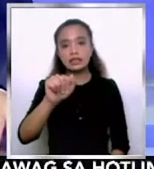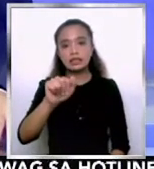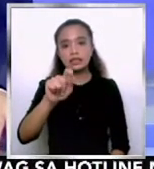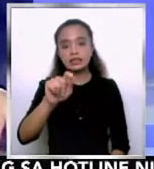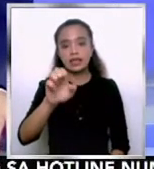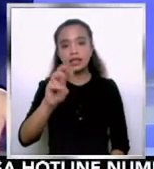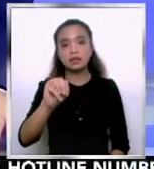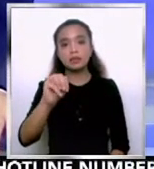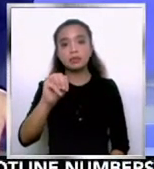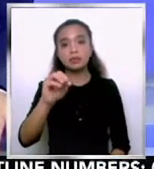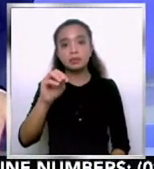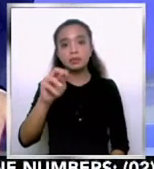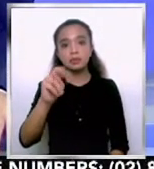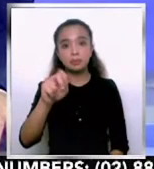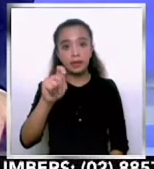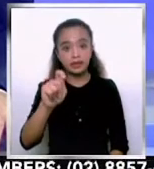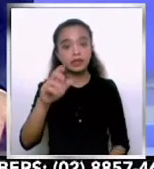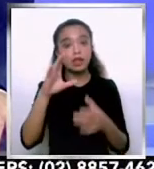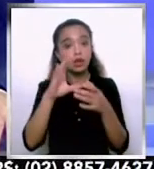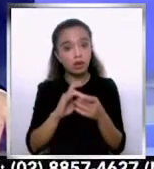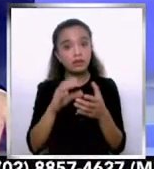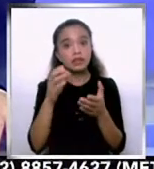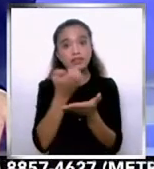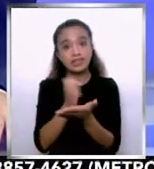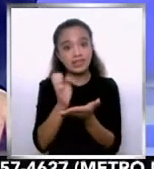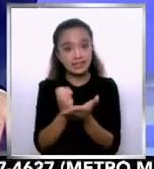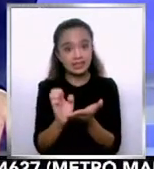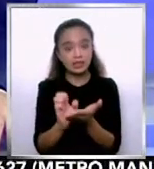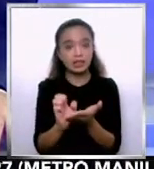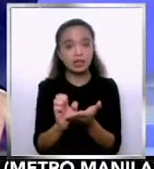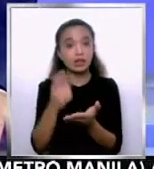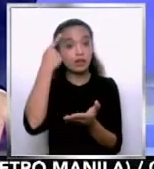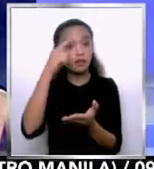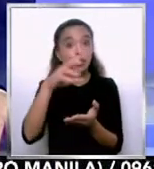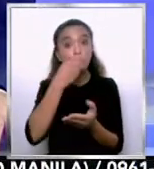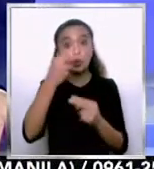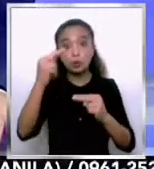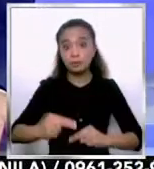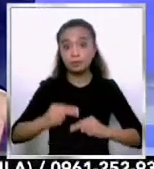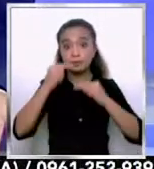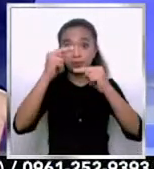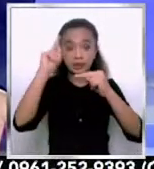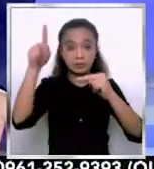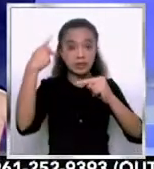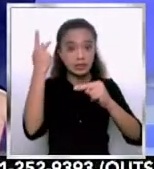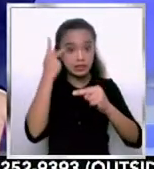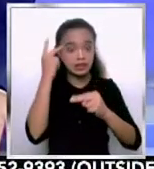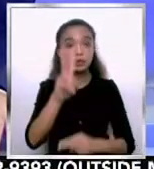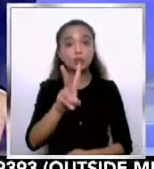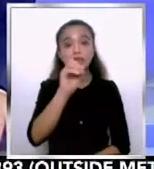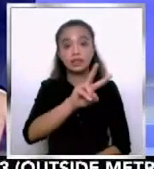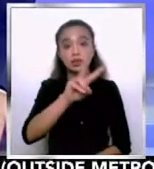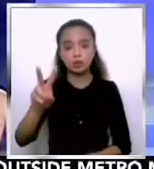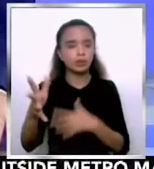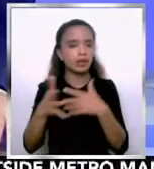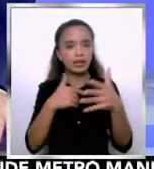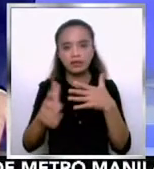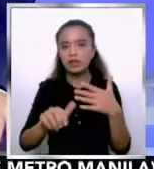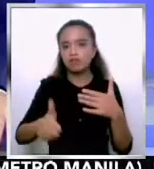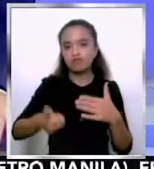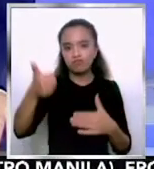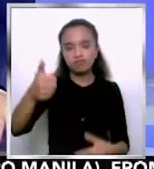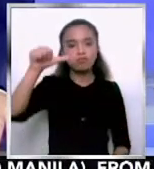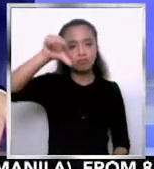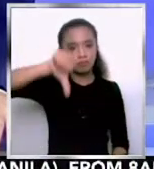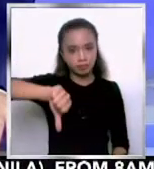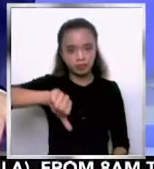po ay para sa mga kumandidato sa election 2022, nanalo man o natalo. Ang partido ni President-elect Bongbong Marcos na Partido